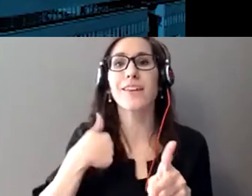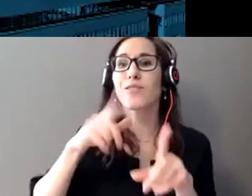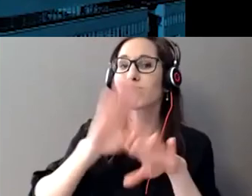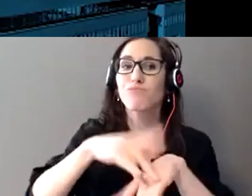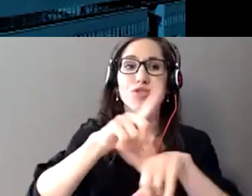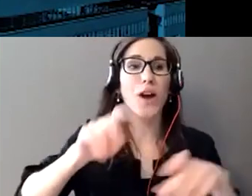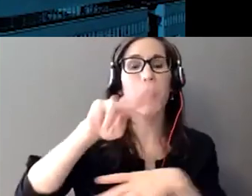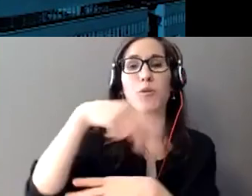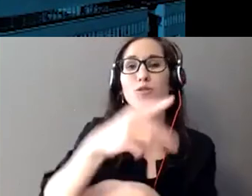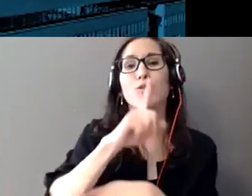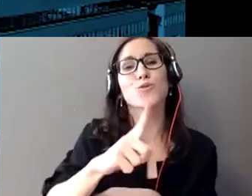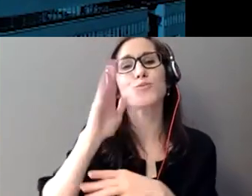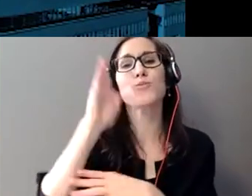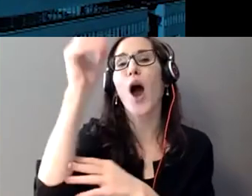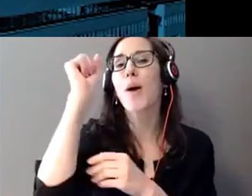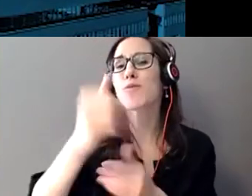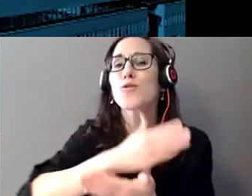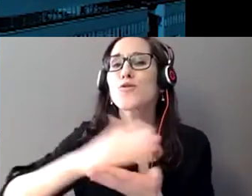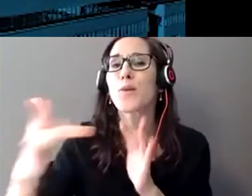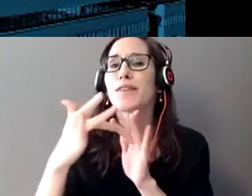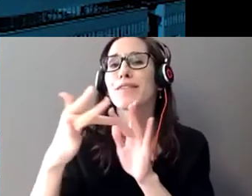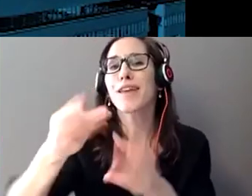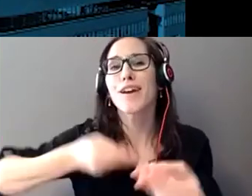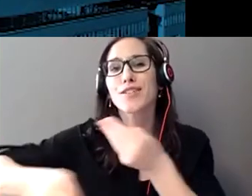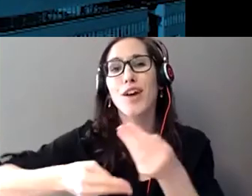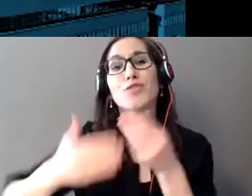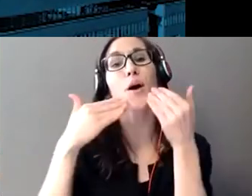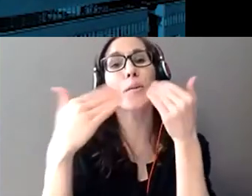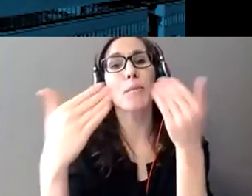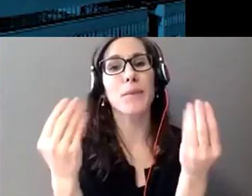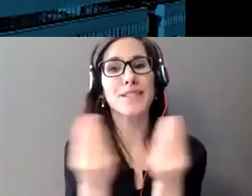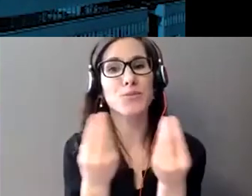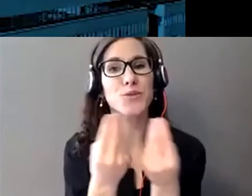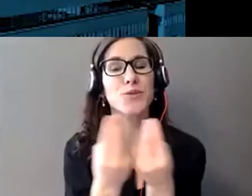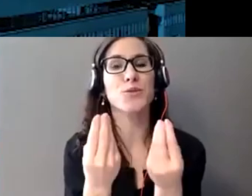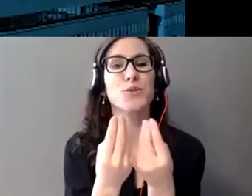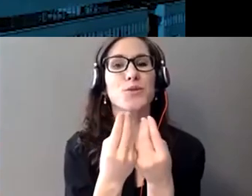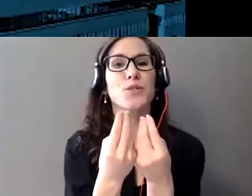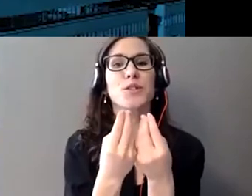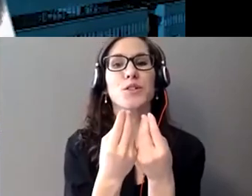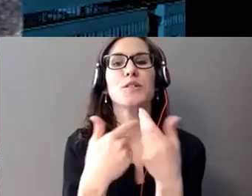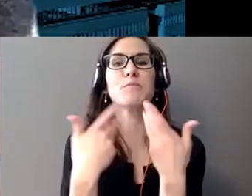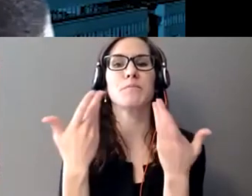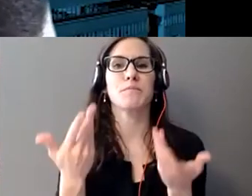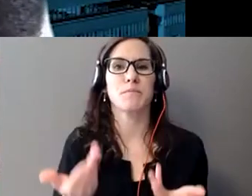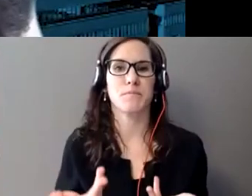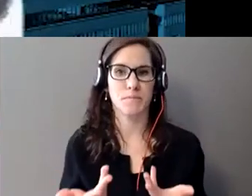'occasion de poursuivre les échanges. Avec bon plaisir. Merci beaucoup. Merci. J'invite